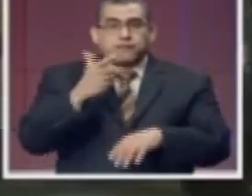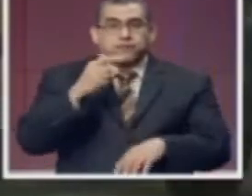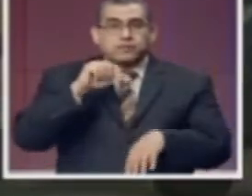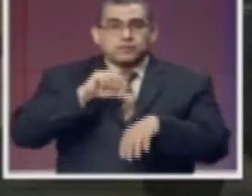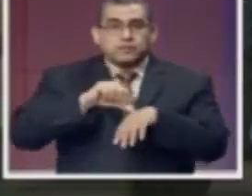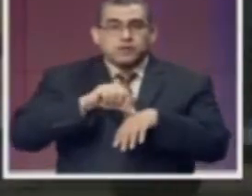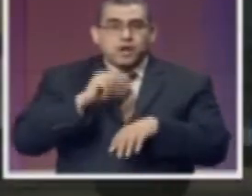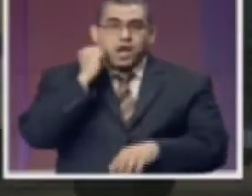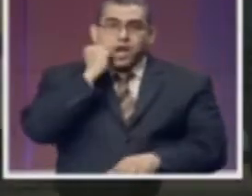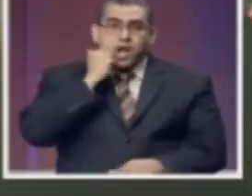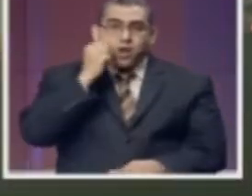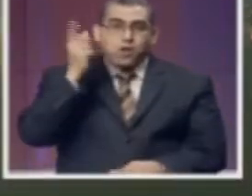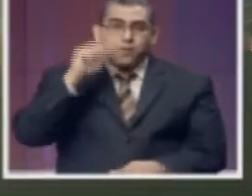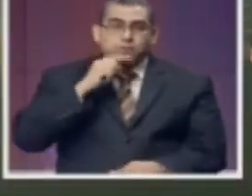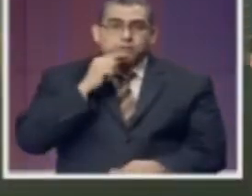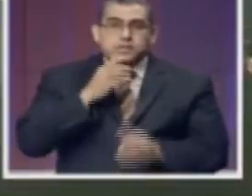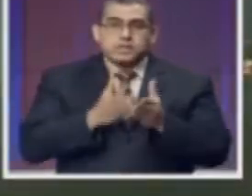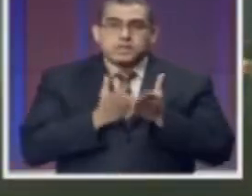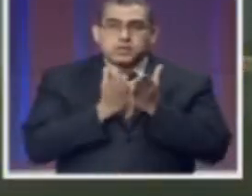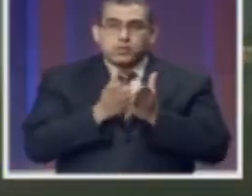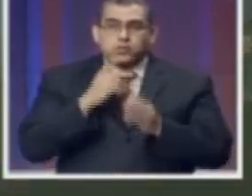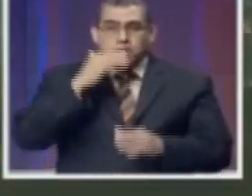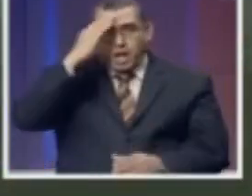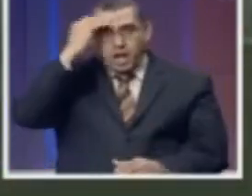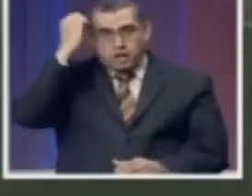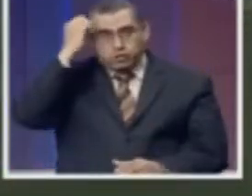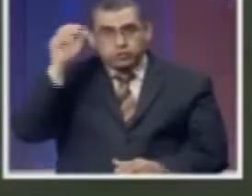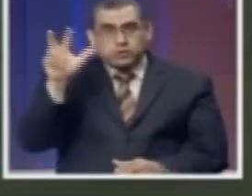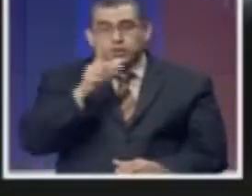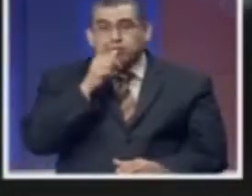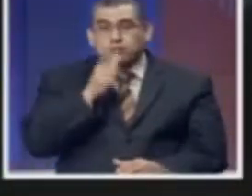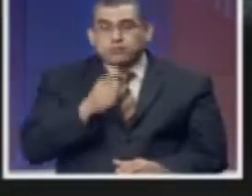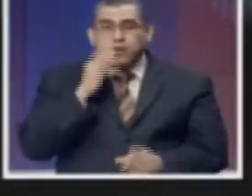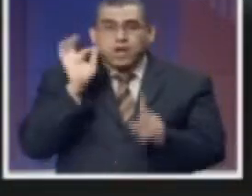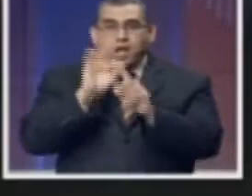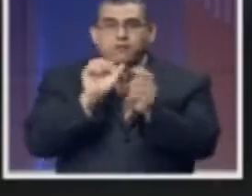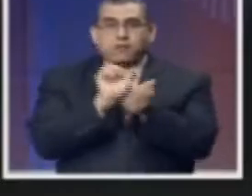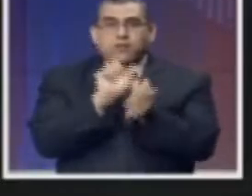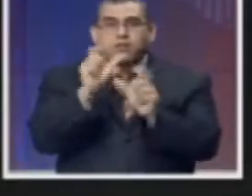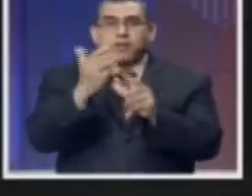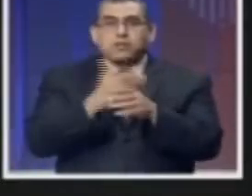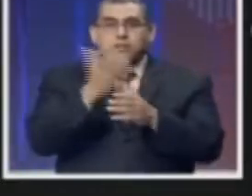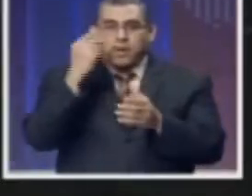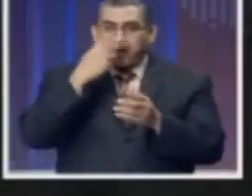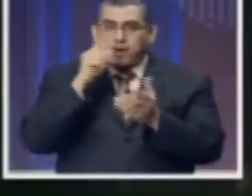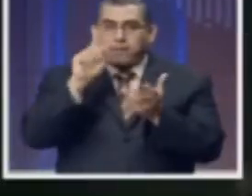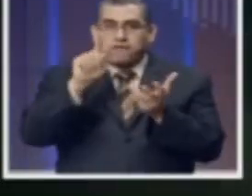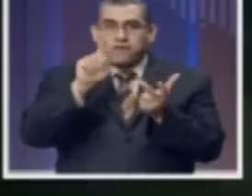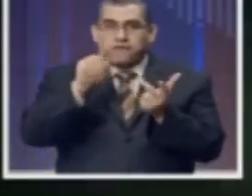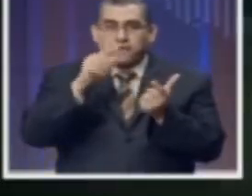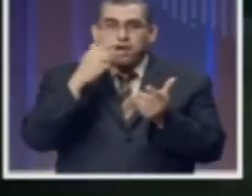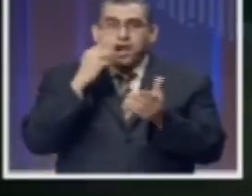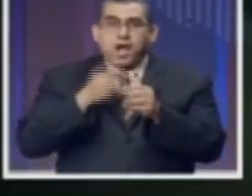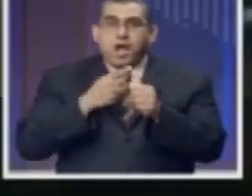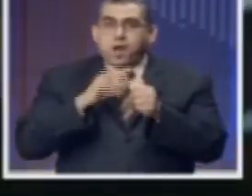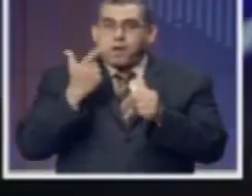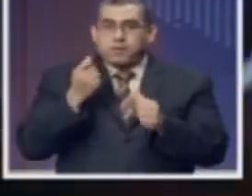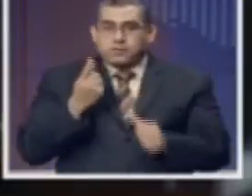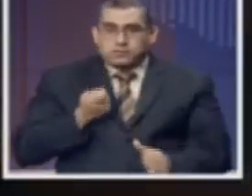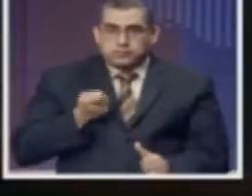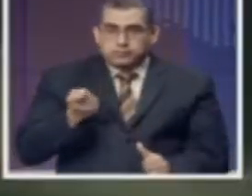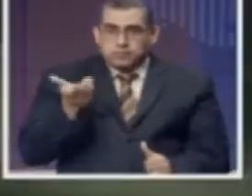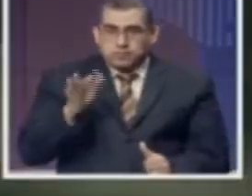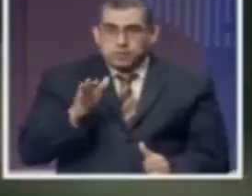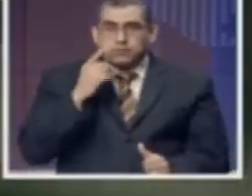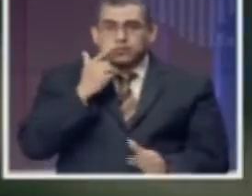أمن القليوبية والسويس وأسيوط، وسابق اتهامهم في العديد من القضايا أبرزها القتل،